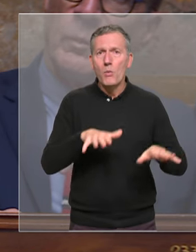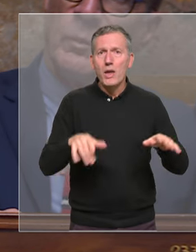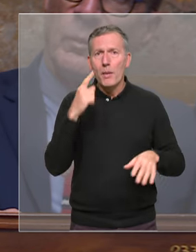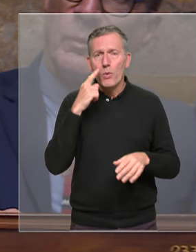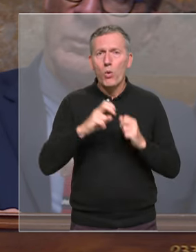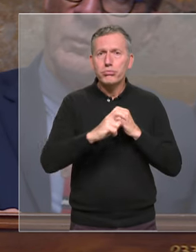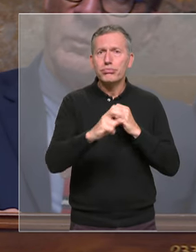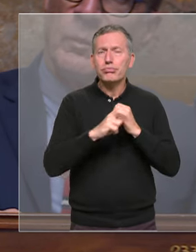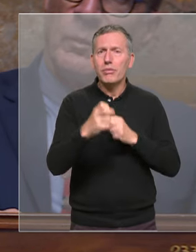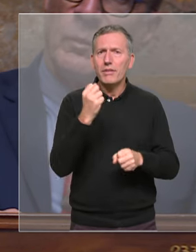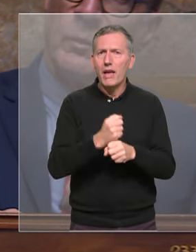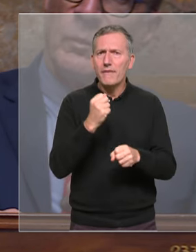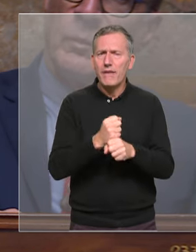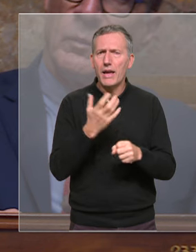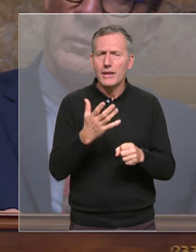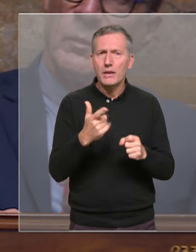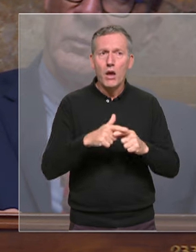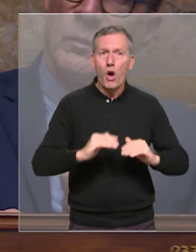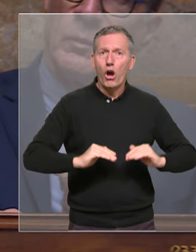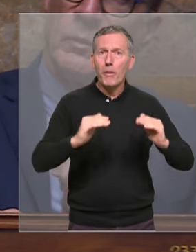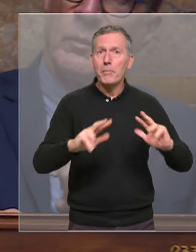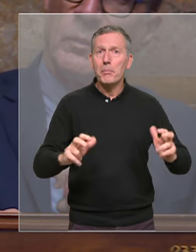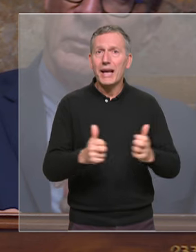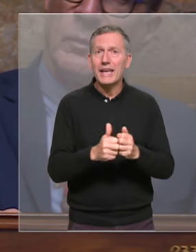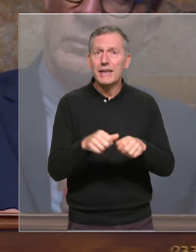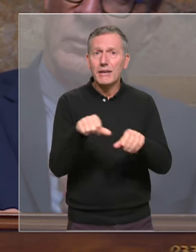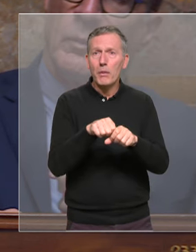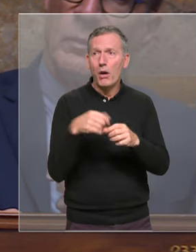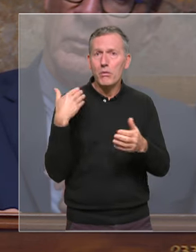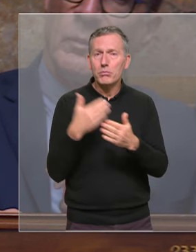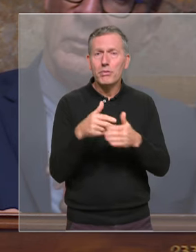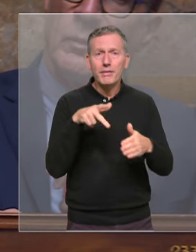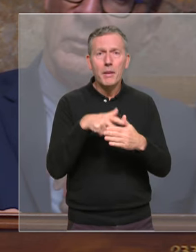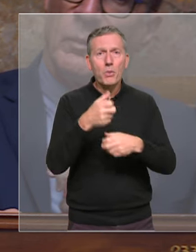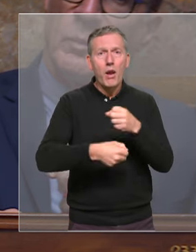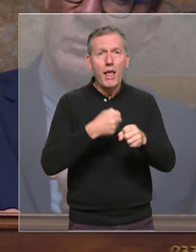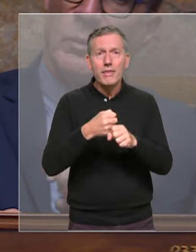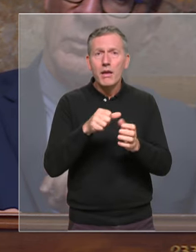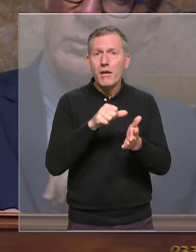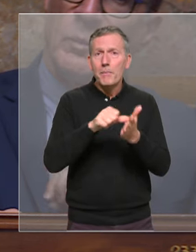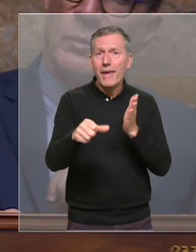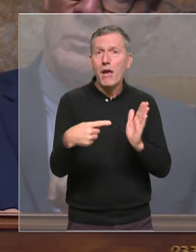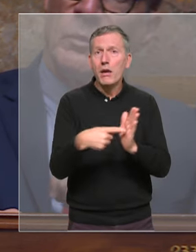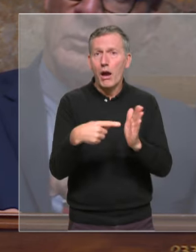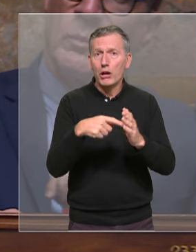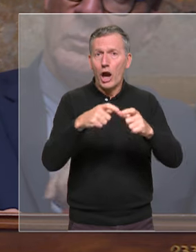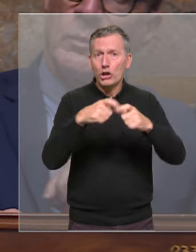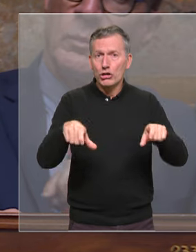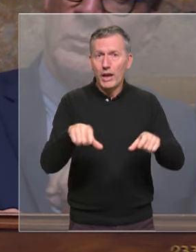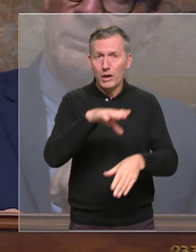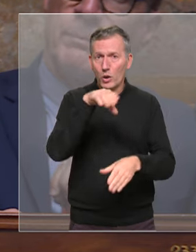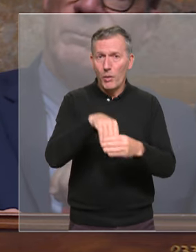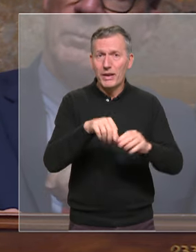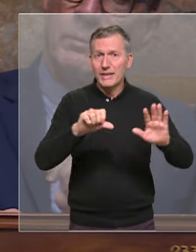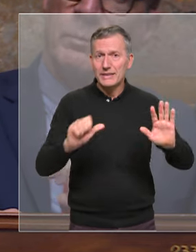pour aller travailler. Compte tenu de l'augmentation des prix du carburant depuis le début de l'année, quand ce chèque sera-t-il versé et intégrera-t-il le